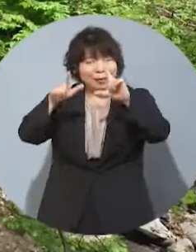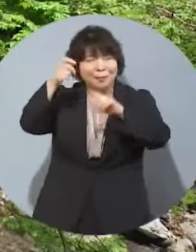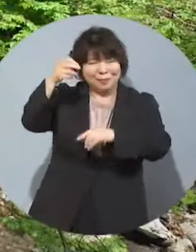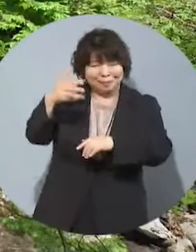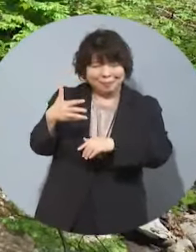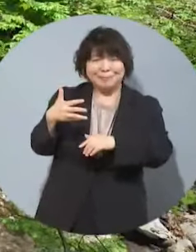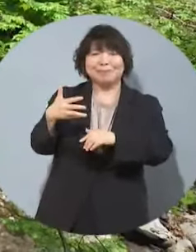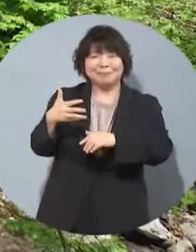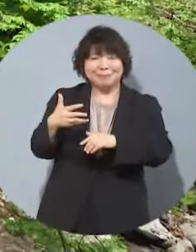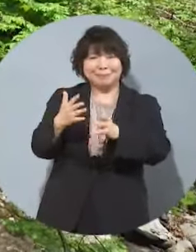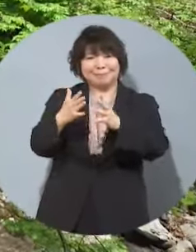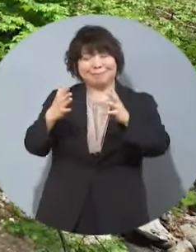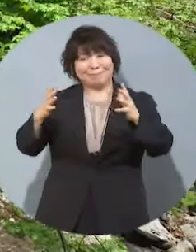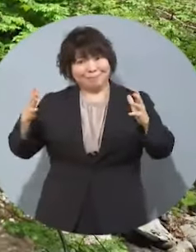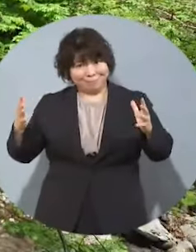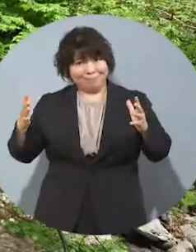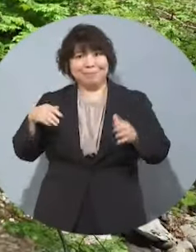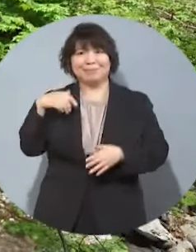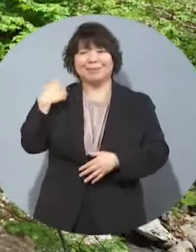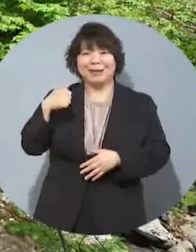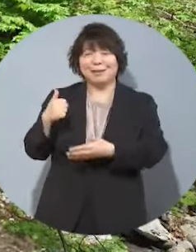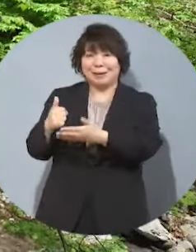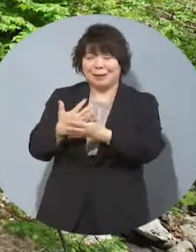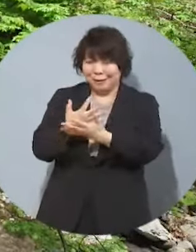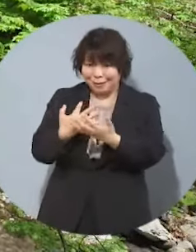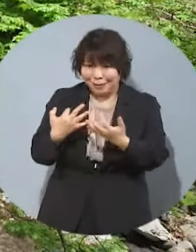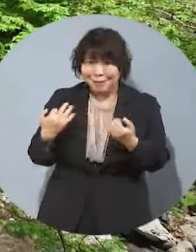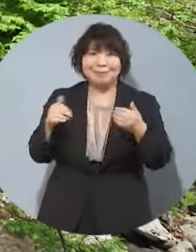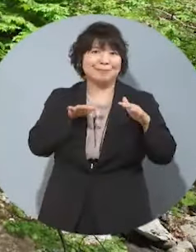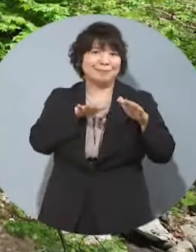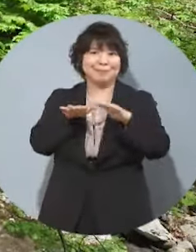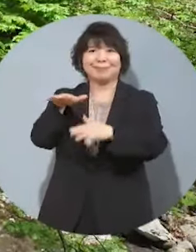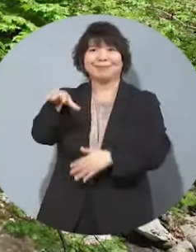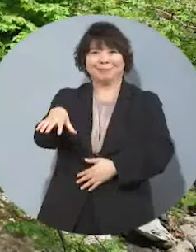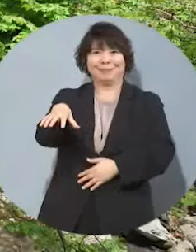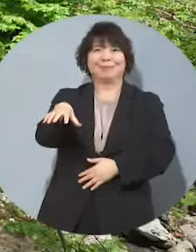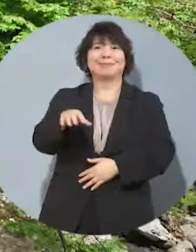には大勢の観光客が訪れる人気のスポットです。